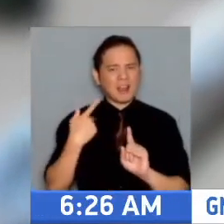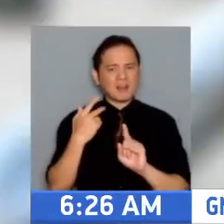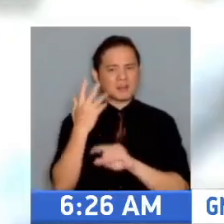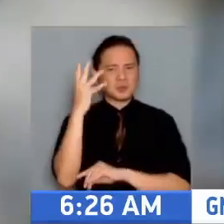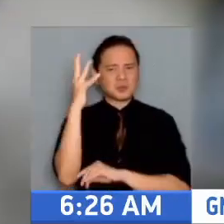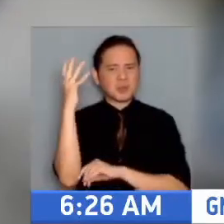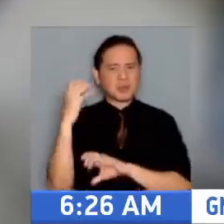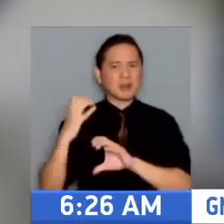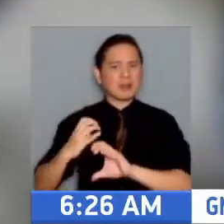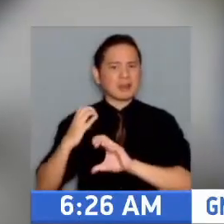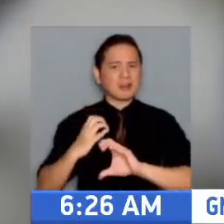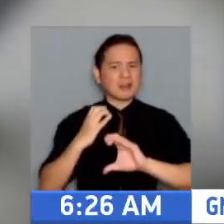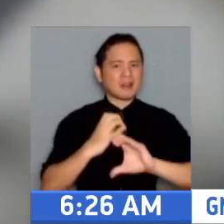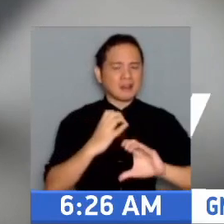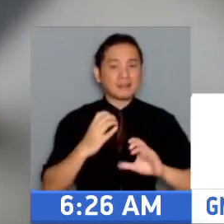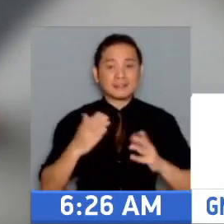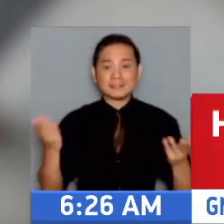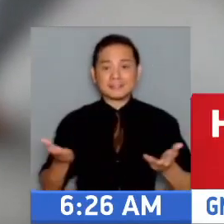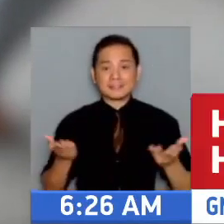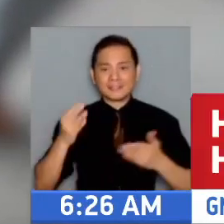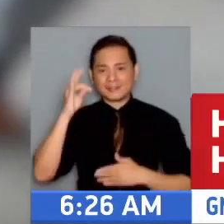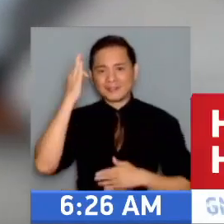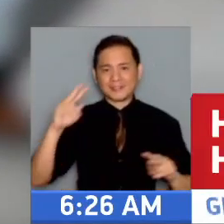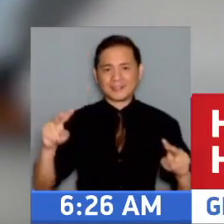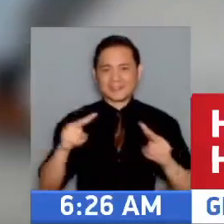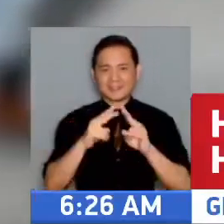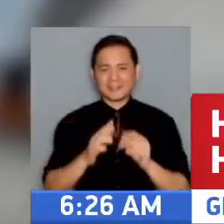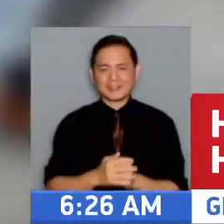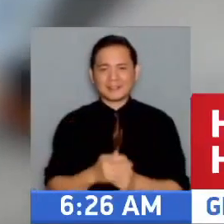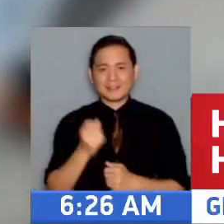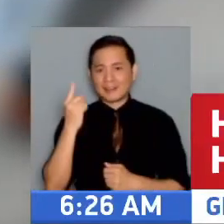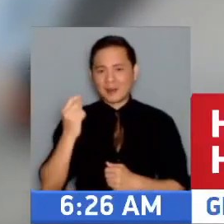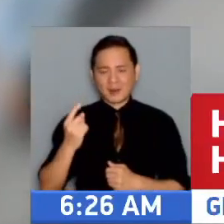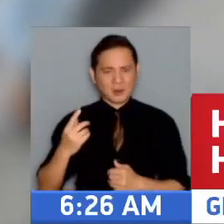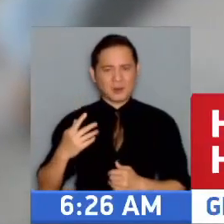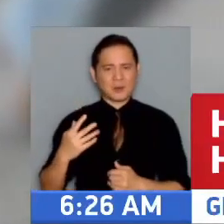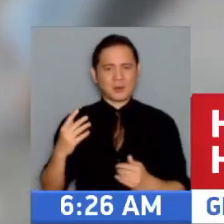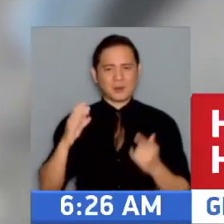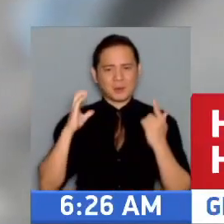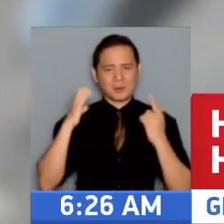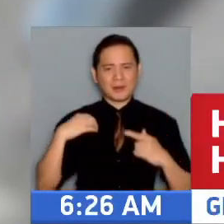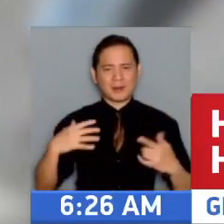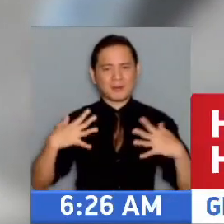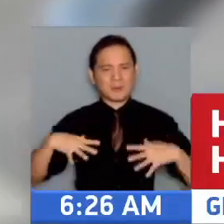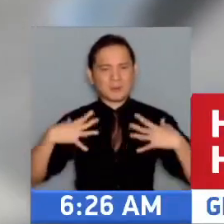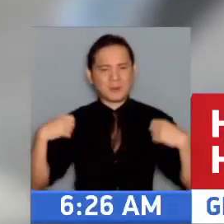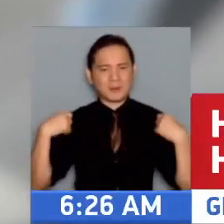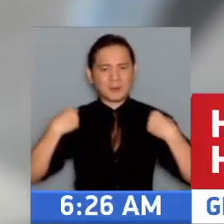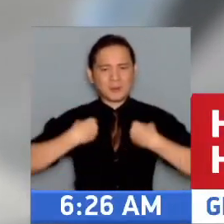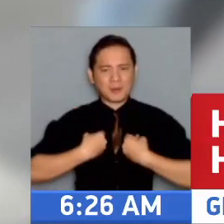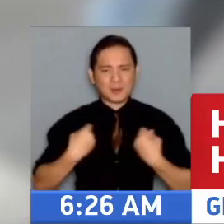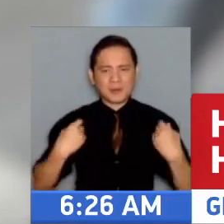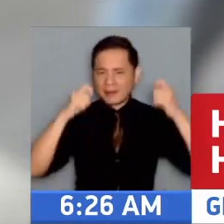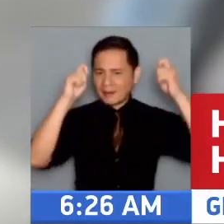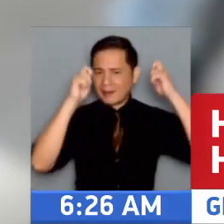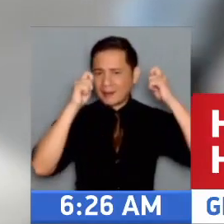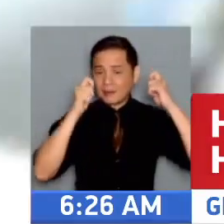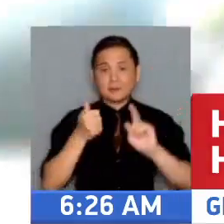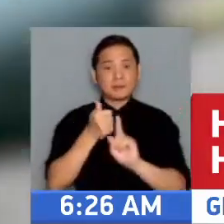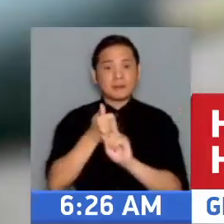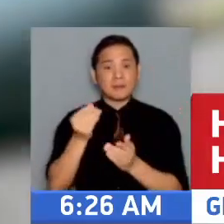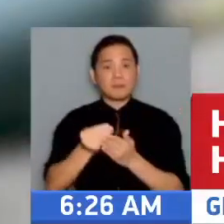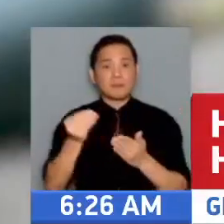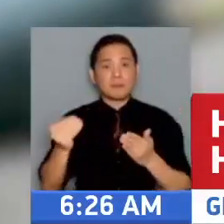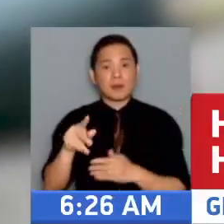still fashionable si Hart sa kanyang porma na leather jacket at denim pants. Sa kanyang IG post, sinabi ni Hart na bumili siya ng palm